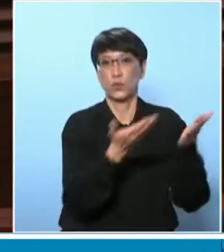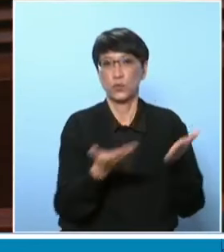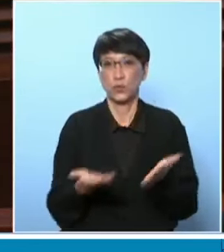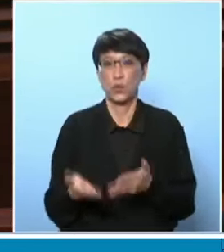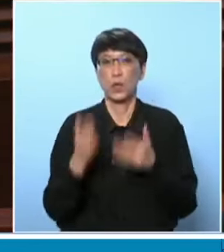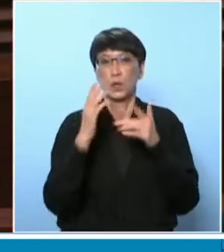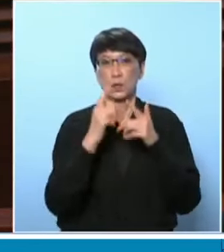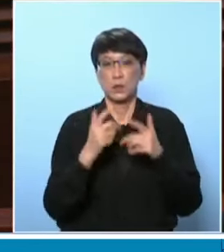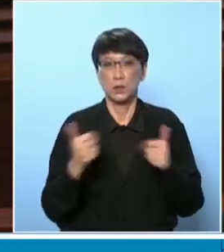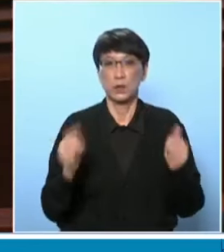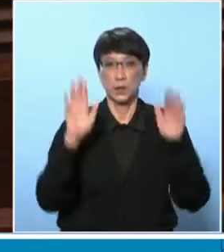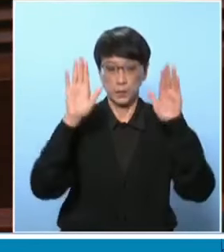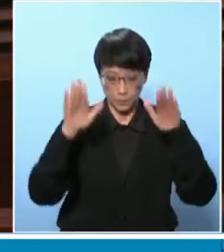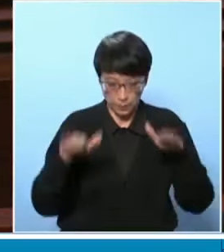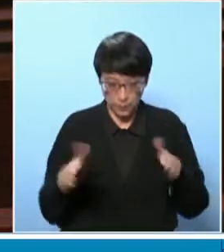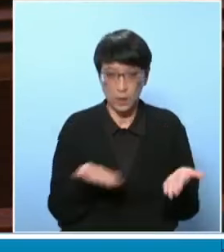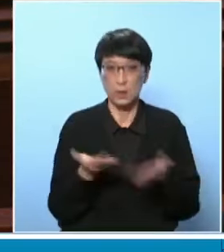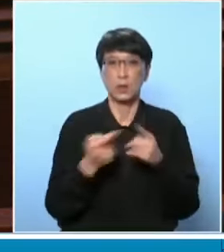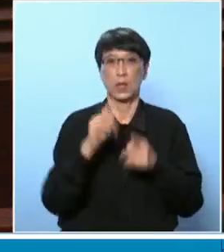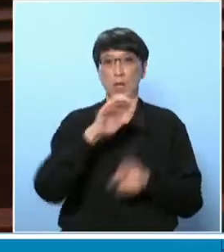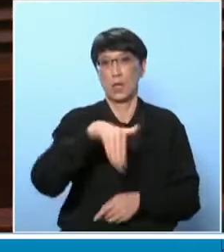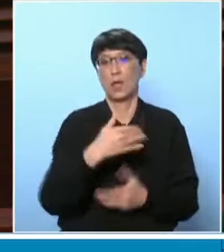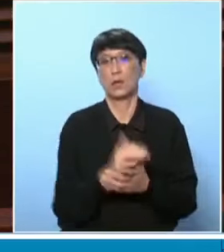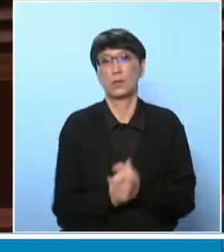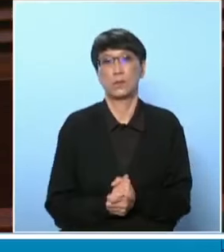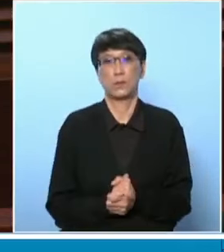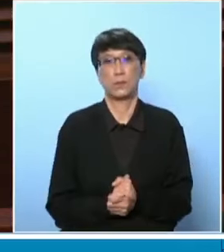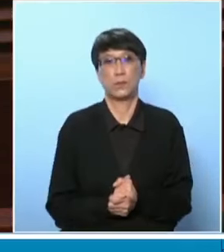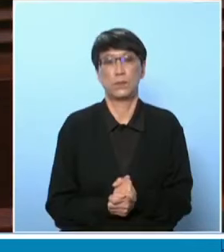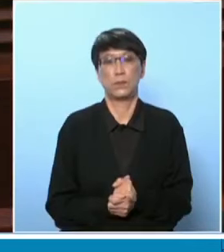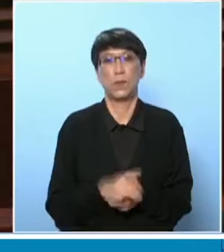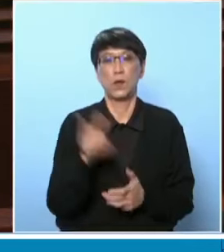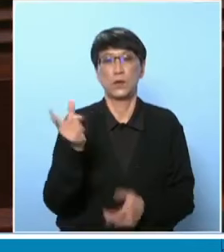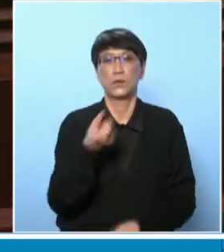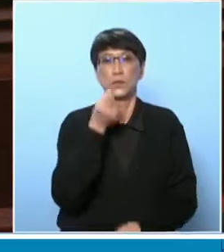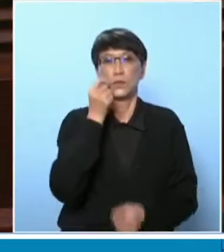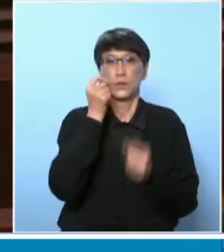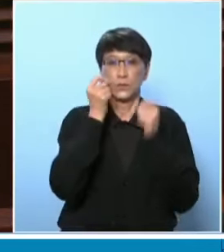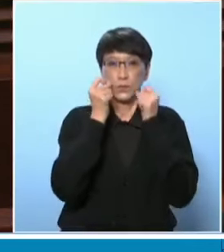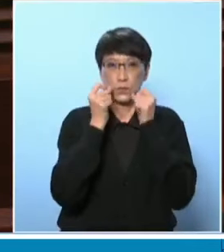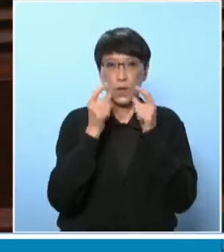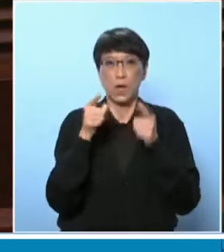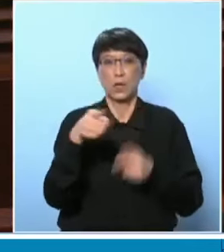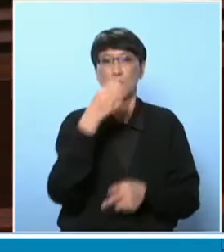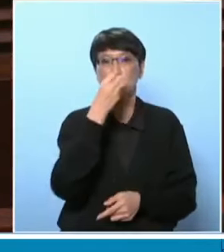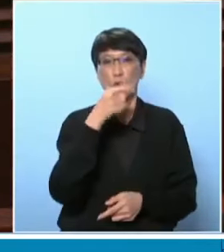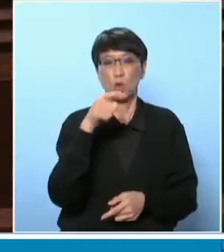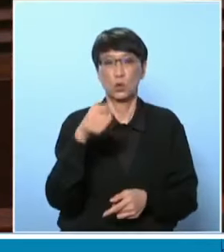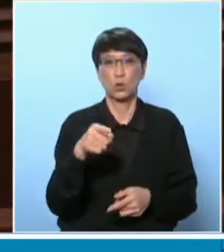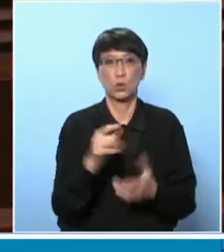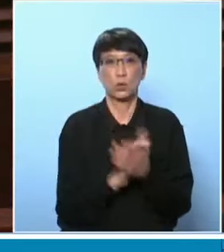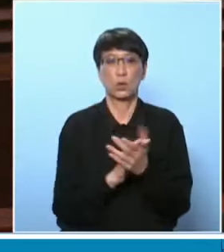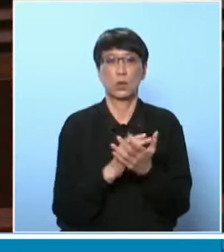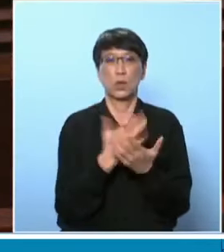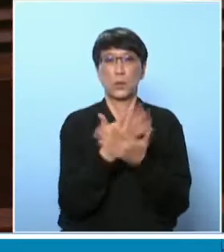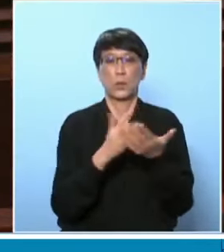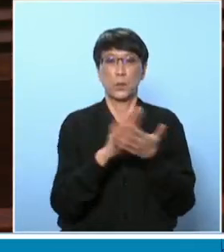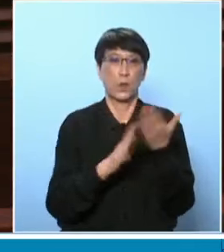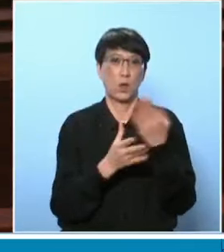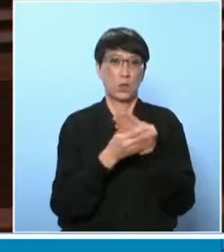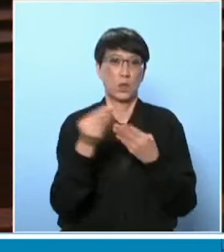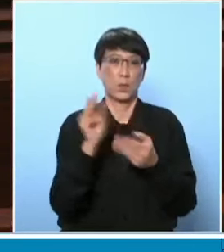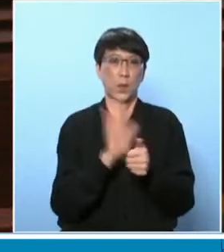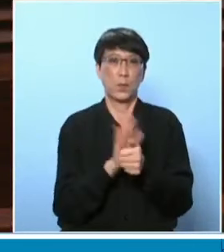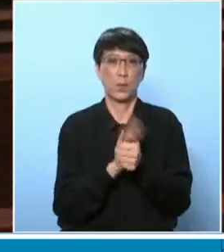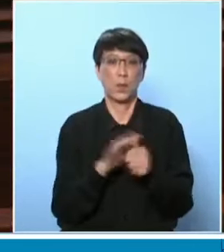亦都適合穆斯林旅客到訪。另外旅發局亦都在 discoverhongkong.com 網頁上面整合了一系列為穆